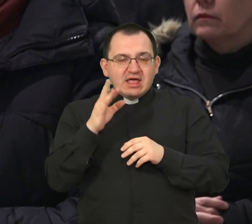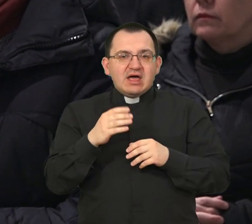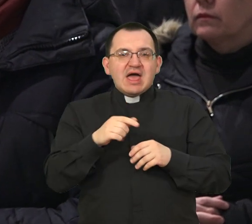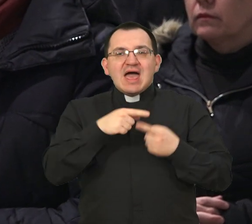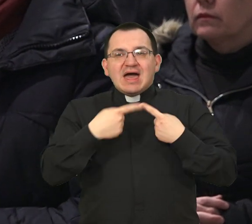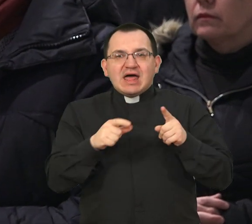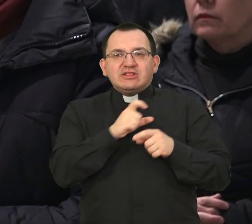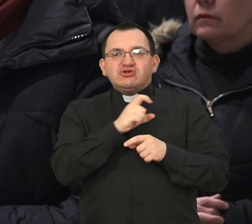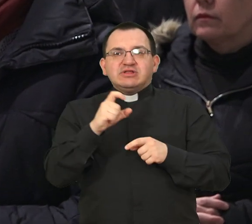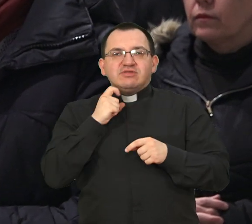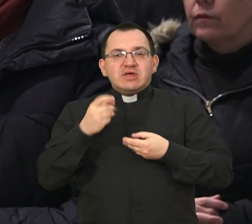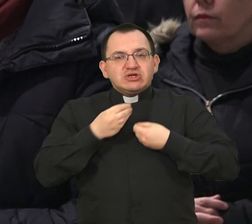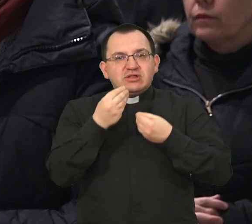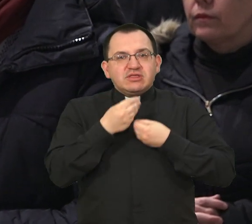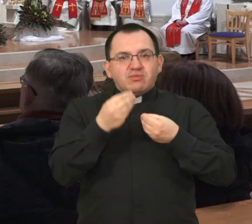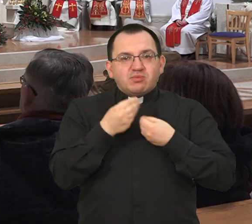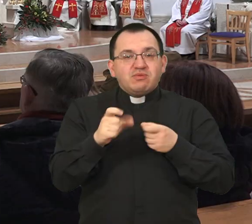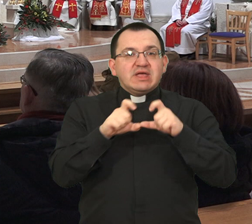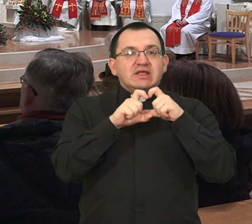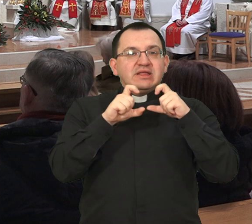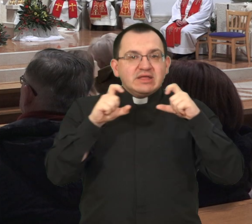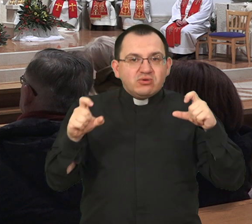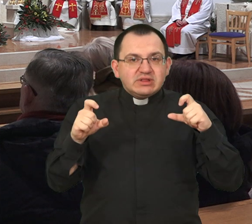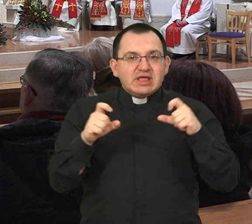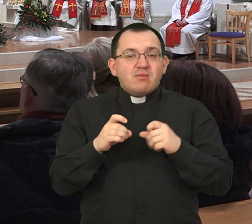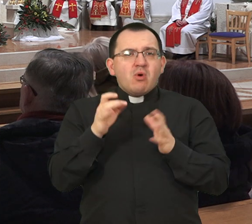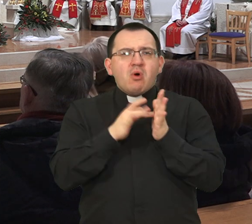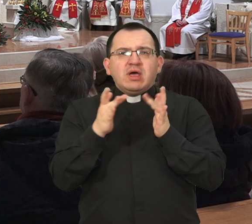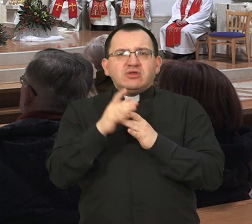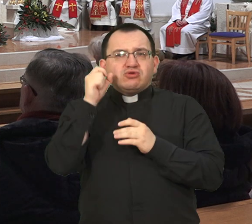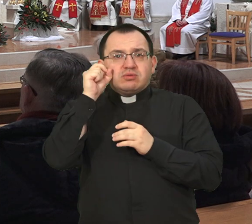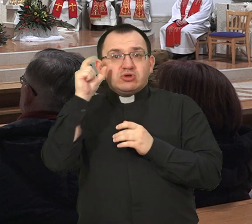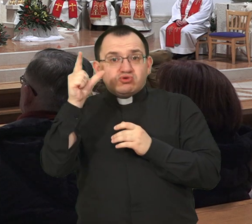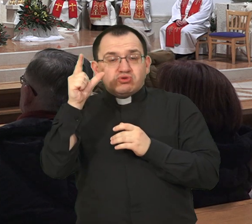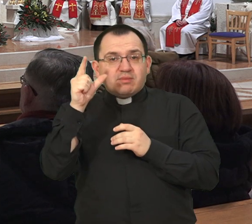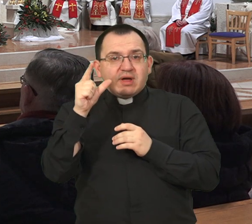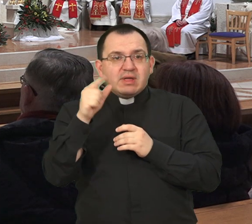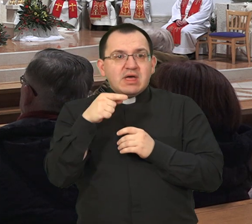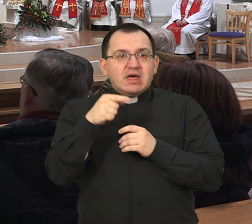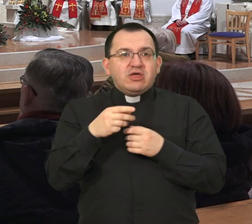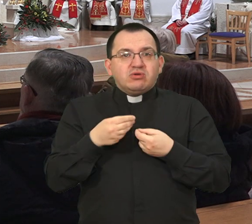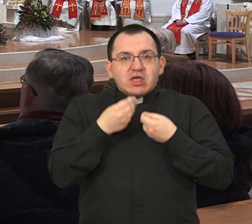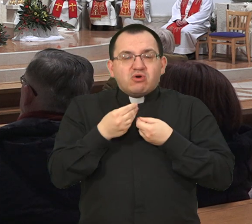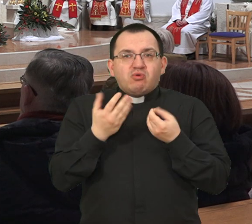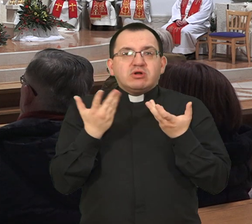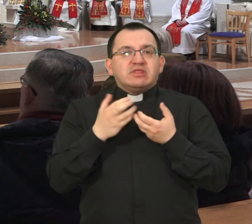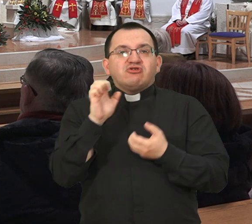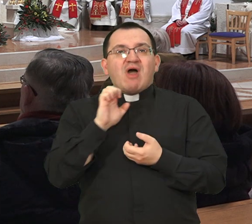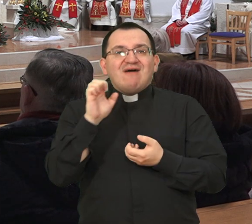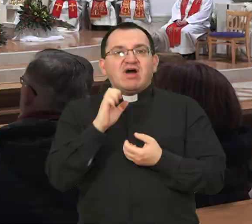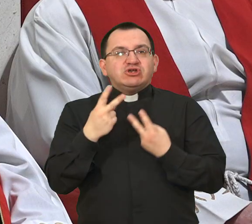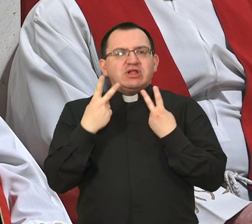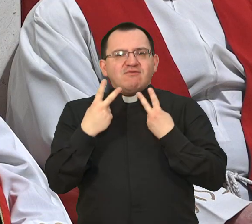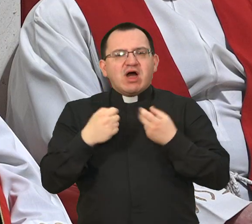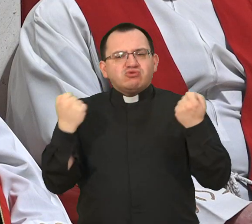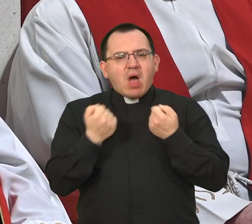do 27. siječnja govorili i promišljali o Isusovim čudima, aktualizirajući poruku evanđelja vjernicima